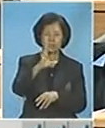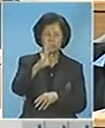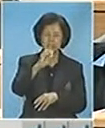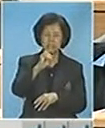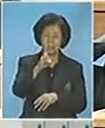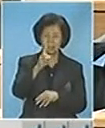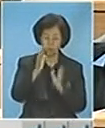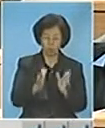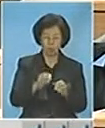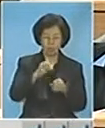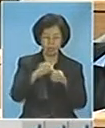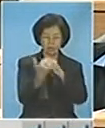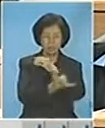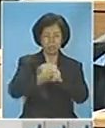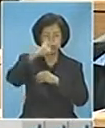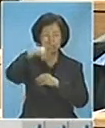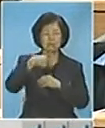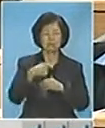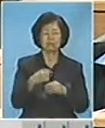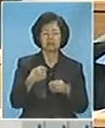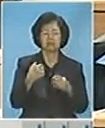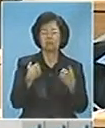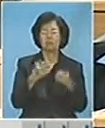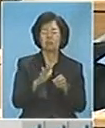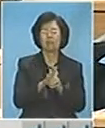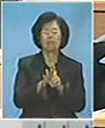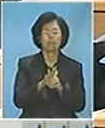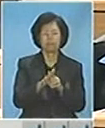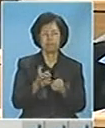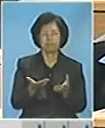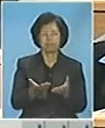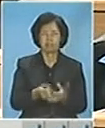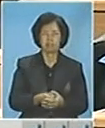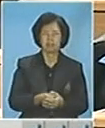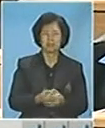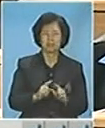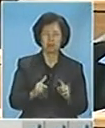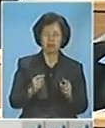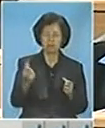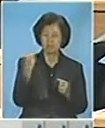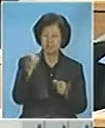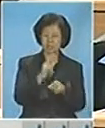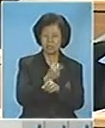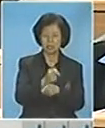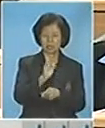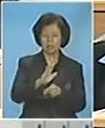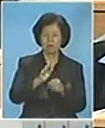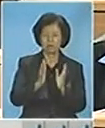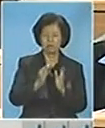ท่านั้นในประเทศไทยของเราไม่ได้มีมากมายอะไรนักหนานะคะแต่ในส่วนอำนาจหน้าที่ของราชบัณ